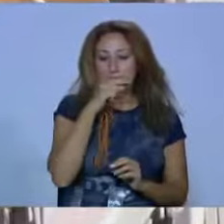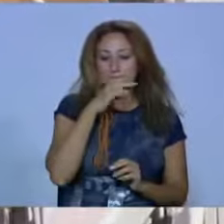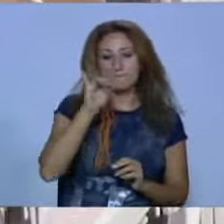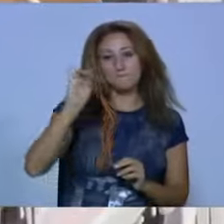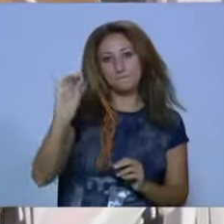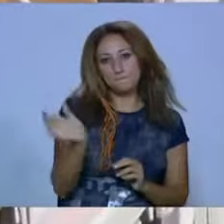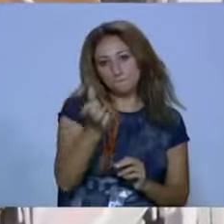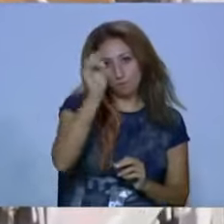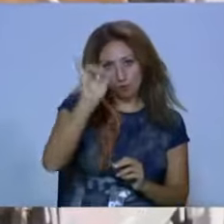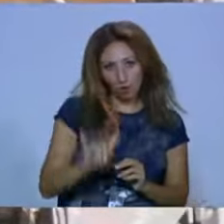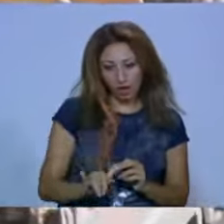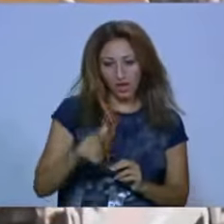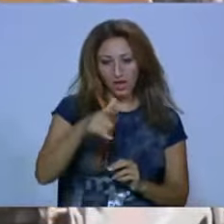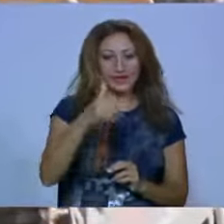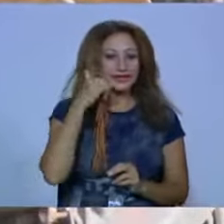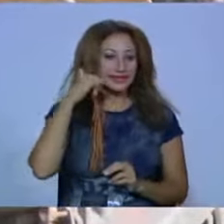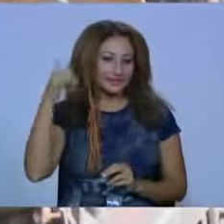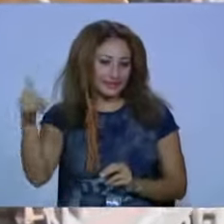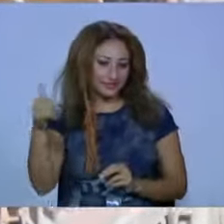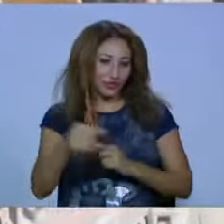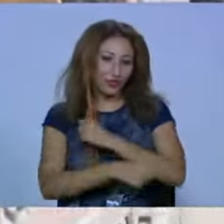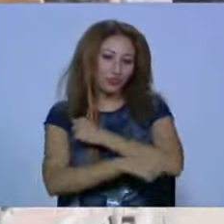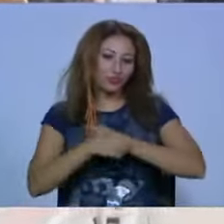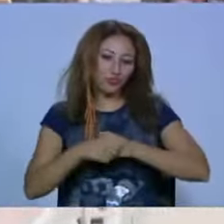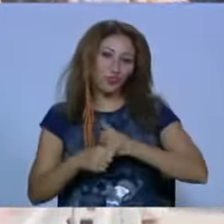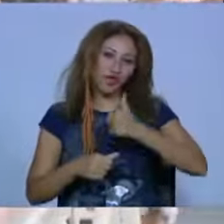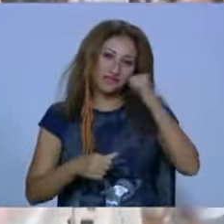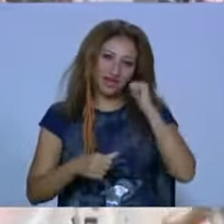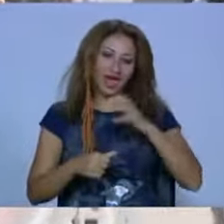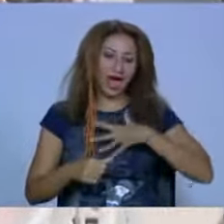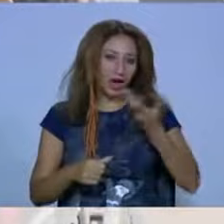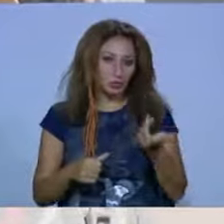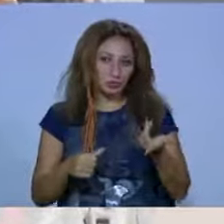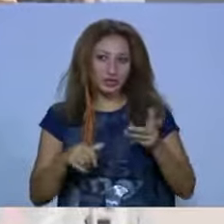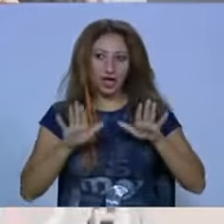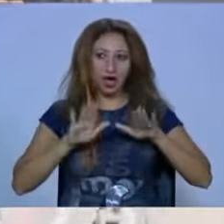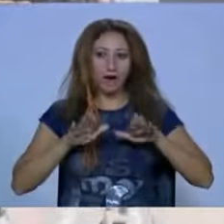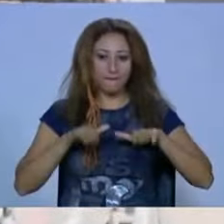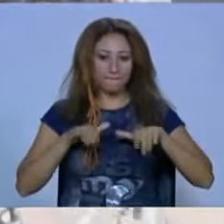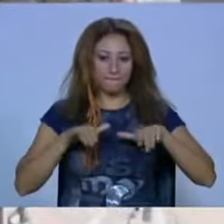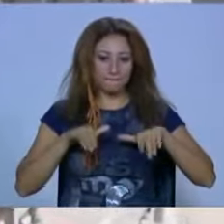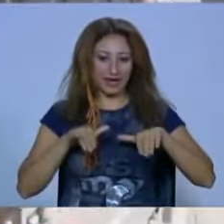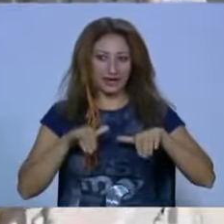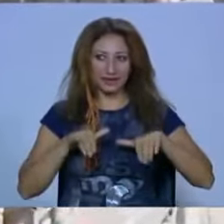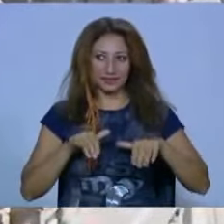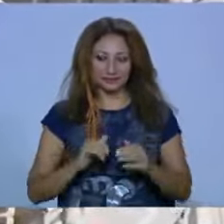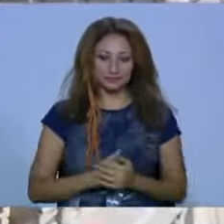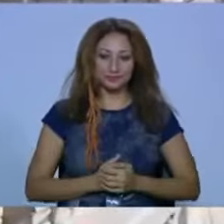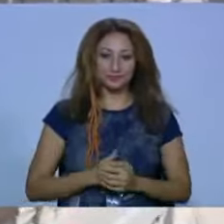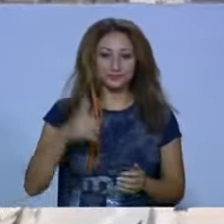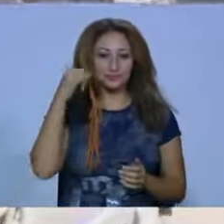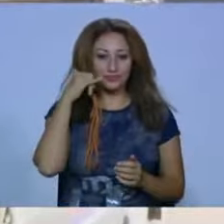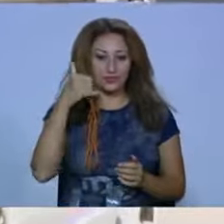سعيد، وانا كلمتها في التليفون. فافكركم بس كانت مدام منى كانت عايزه ايه. مدام منى كانت حكت في